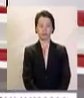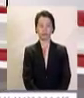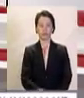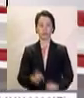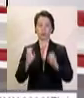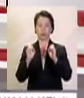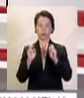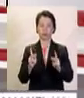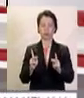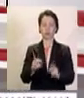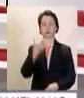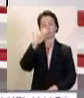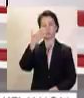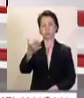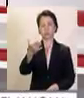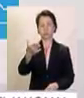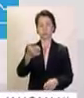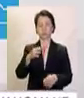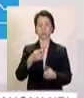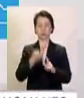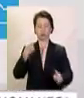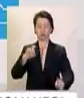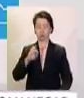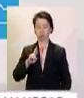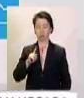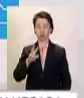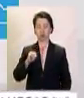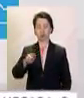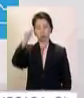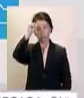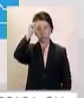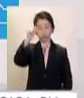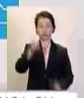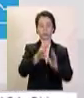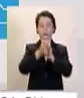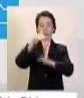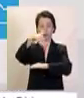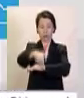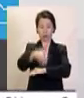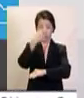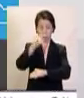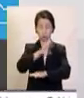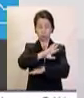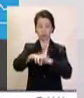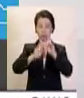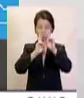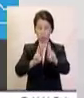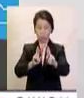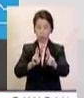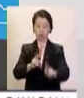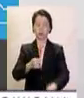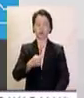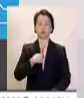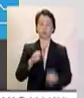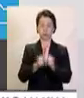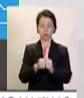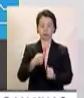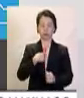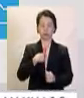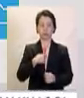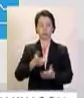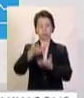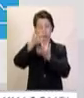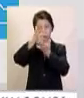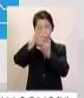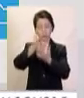Baik, terima kasih Andy dan Hazel di Angkasa Puria. Assalamualaikum, selamat malam dan salam hormat kepada semua penonton. Bersama saya Farha Halim bersiaran secara langsung